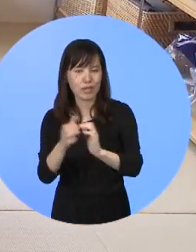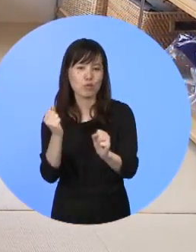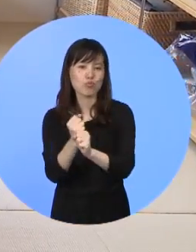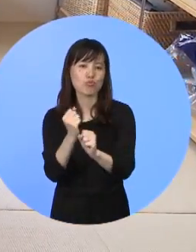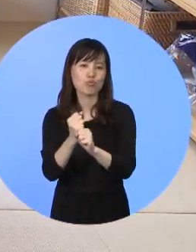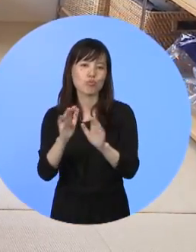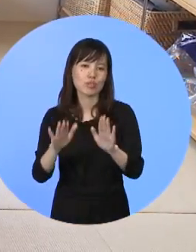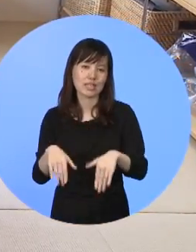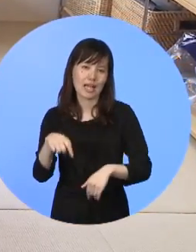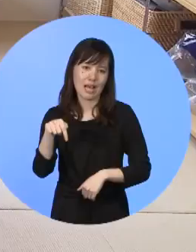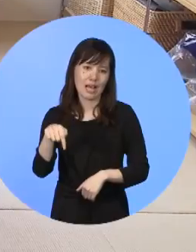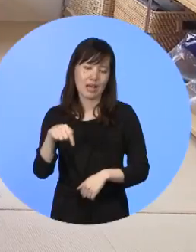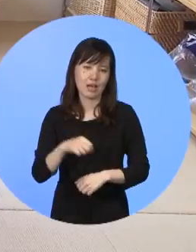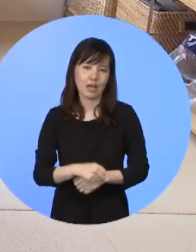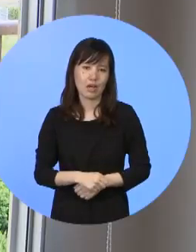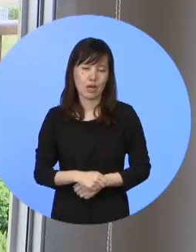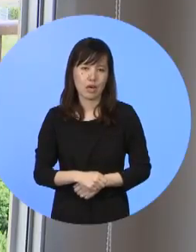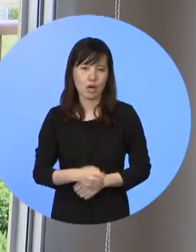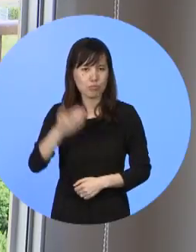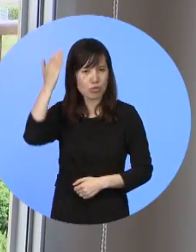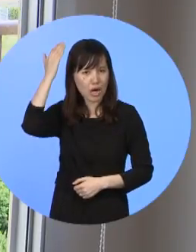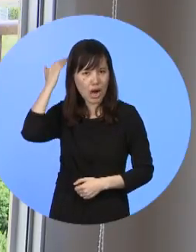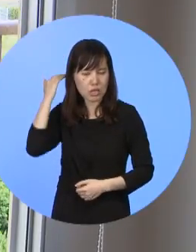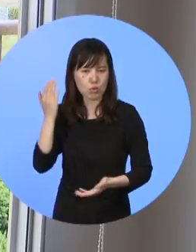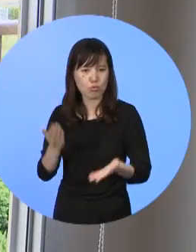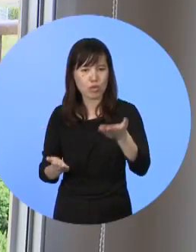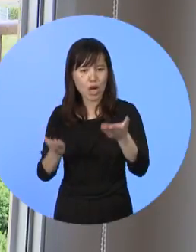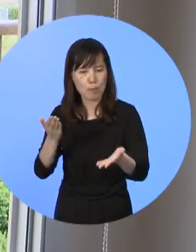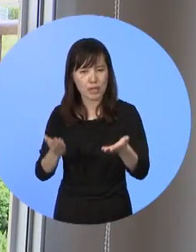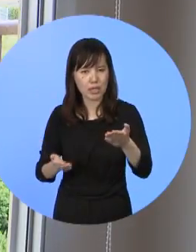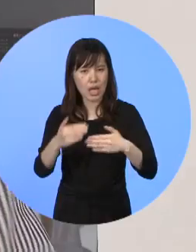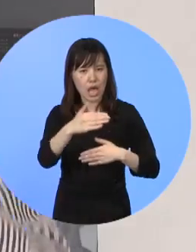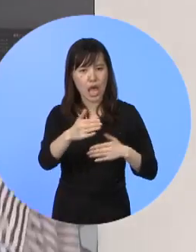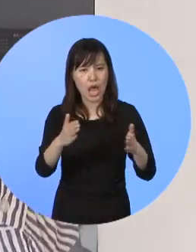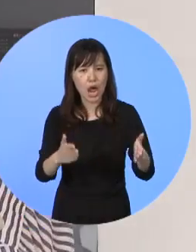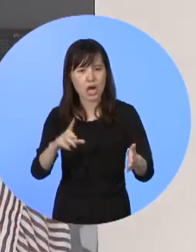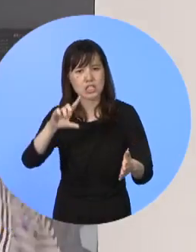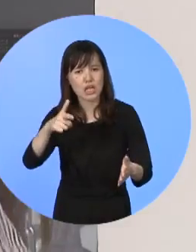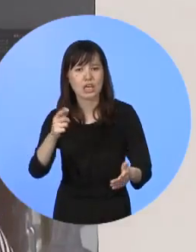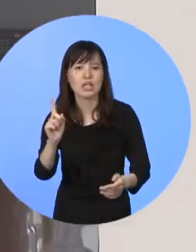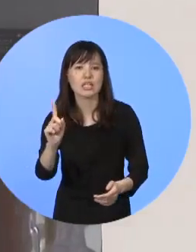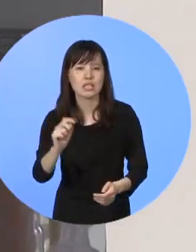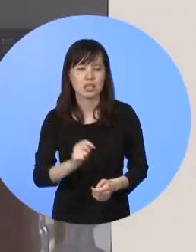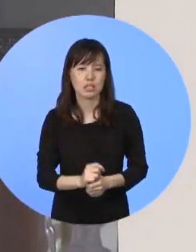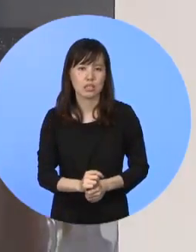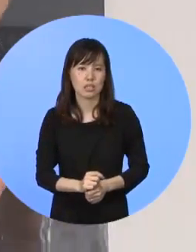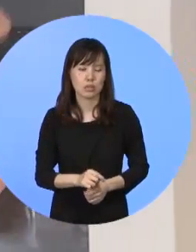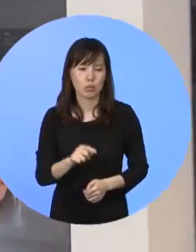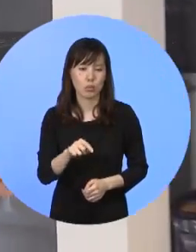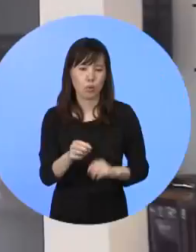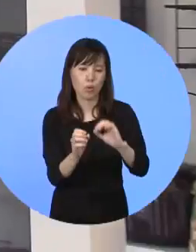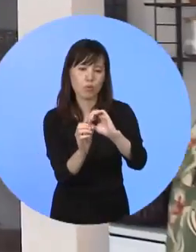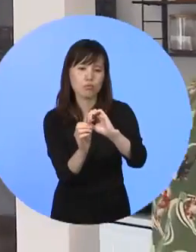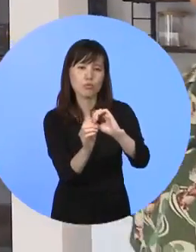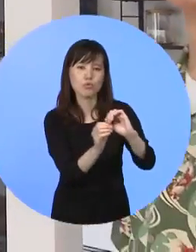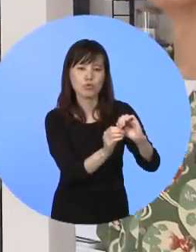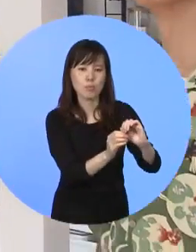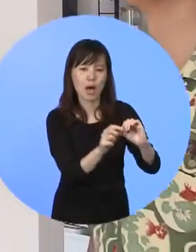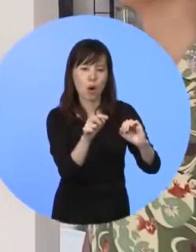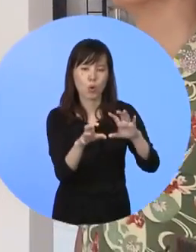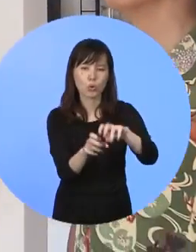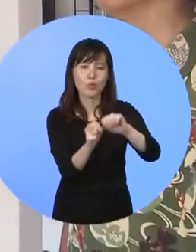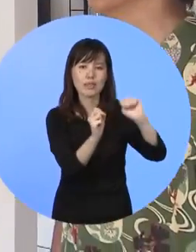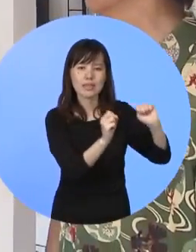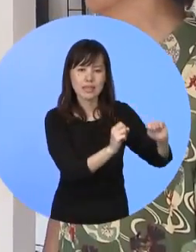うだったんですか、はい、当時と比べてこう間取りが違う部分とか、 ここに襖が入ってたんですけど、それを一旦取り